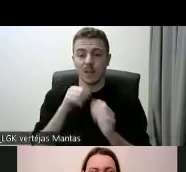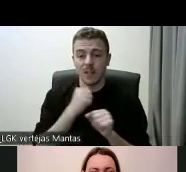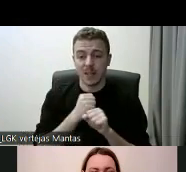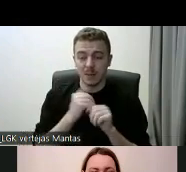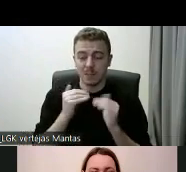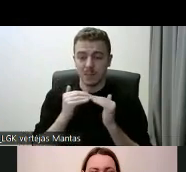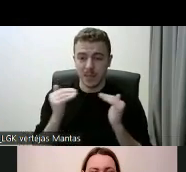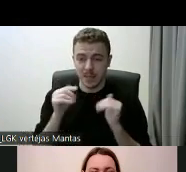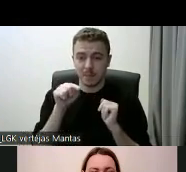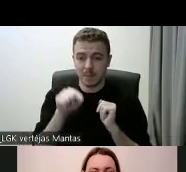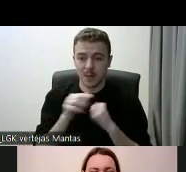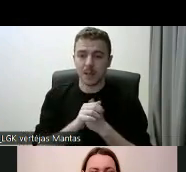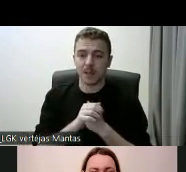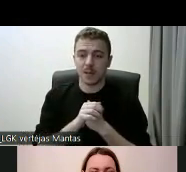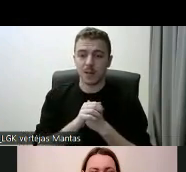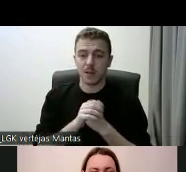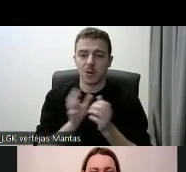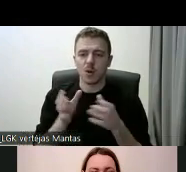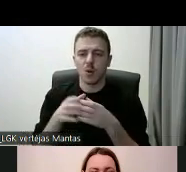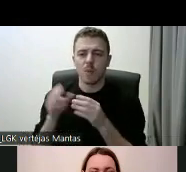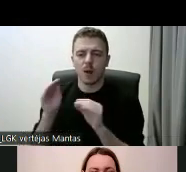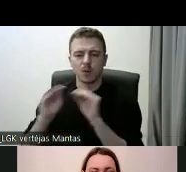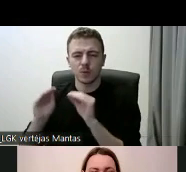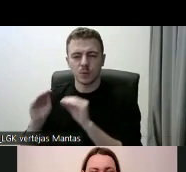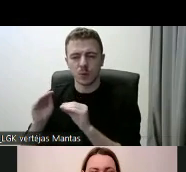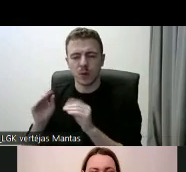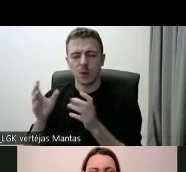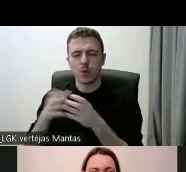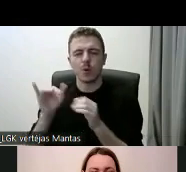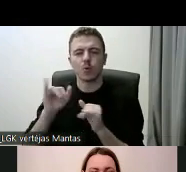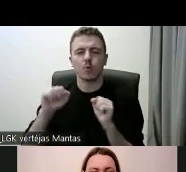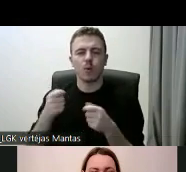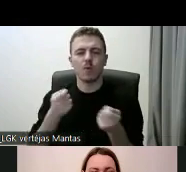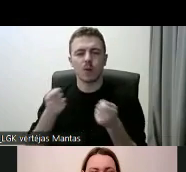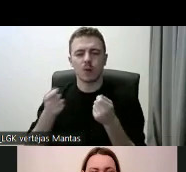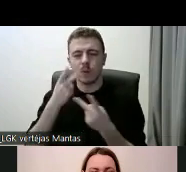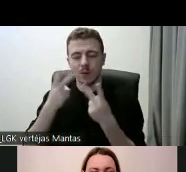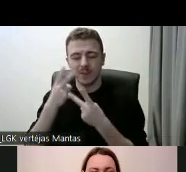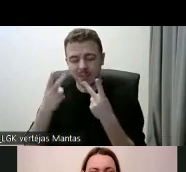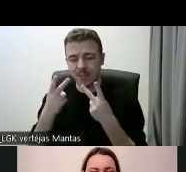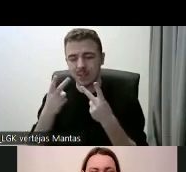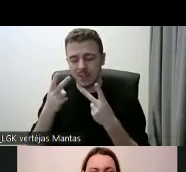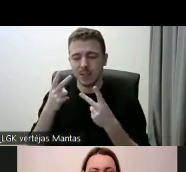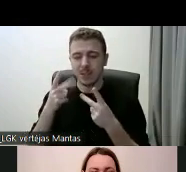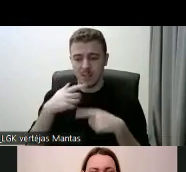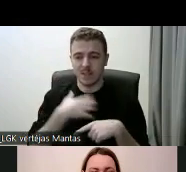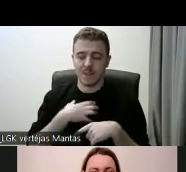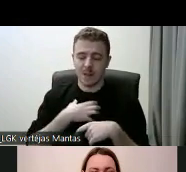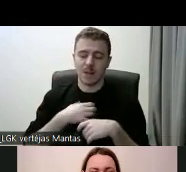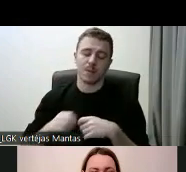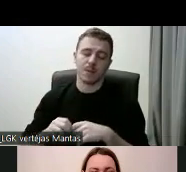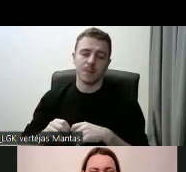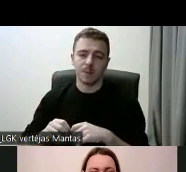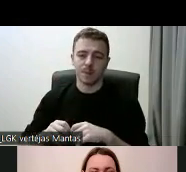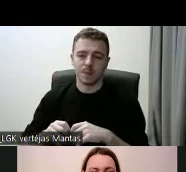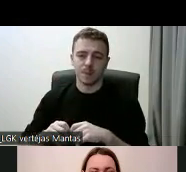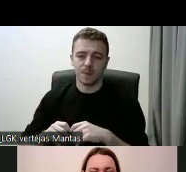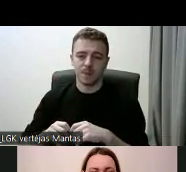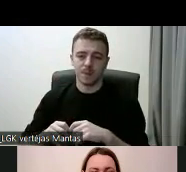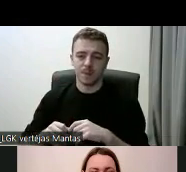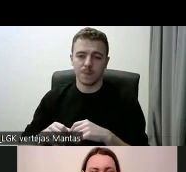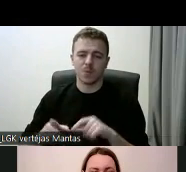lygmenyje, komandų sukūrimas, komandų, kurios gali vadovauti, tai vizija tikrai svarbus dalykas. Jūs gali